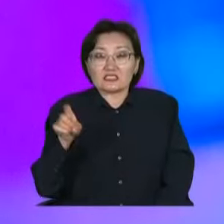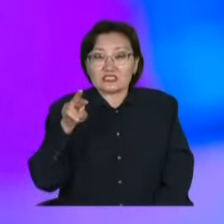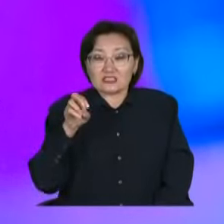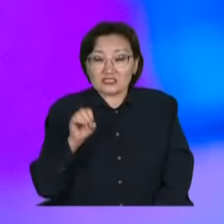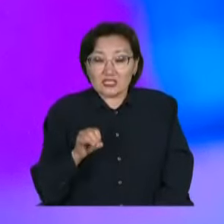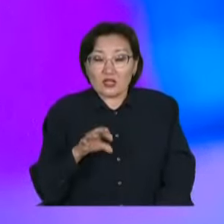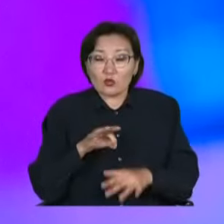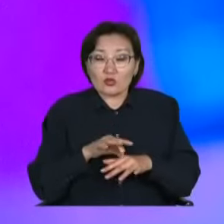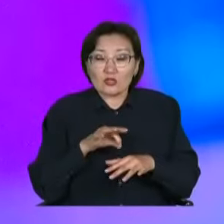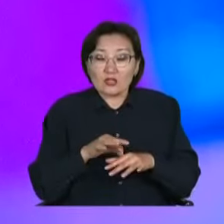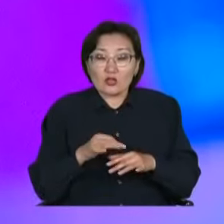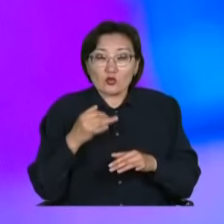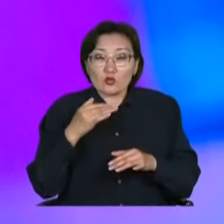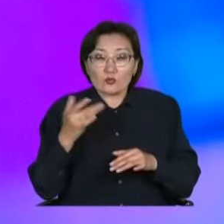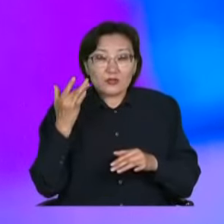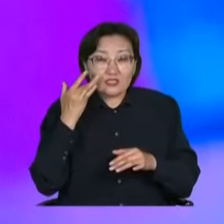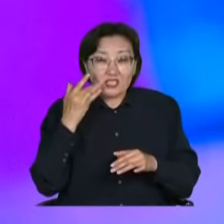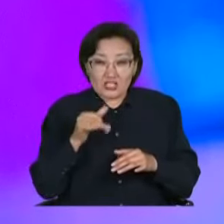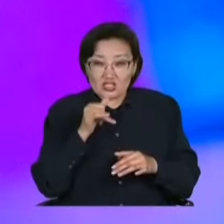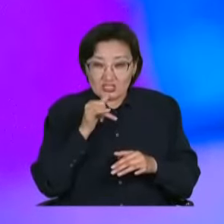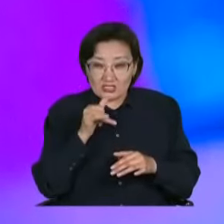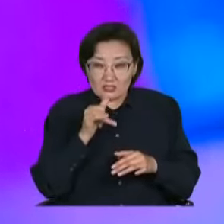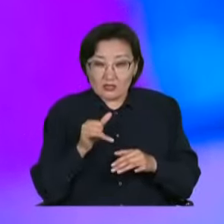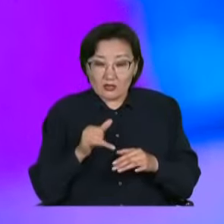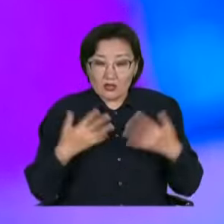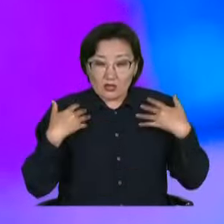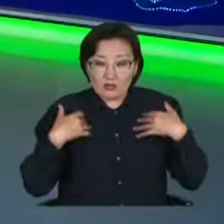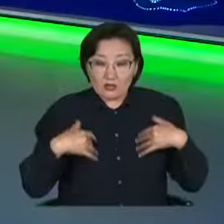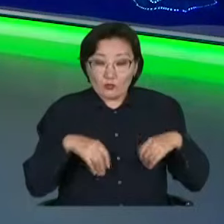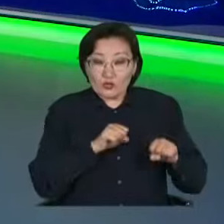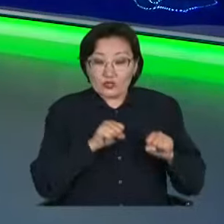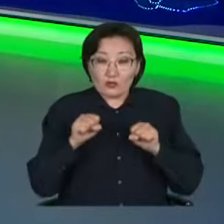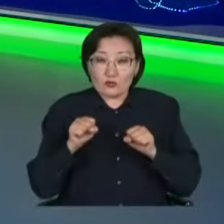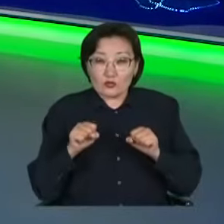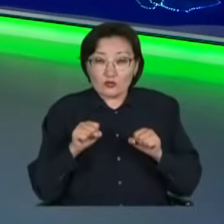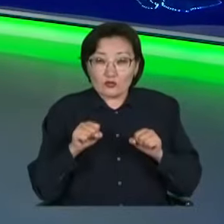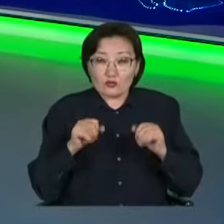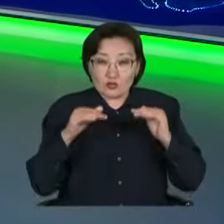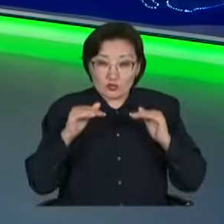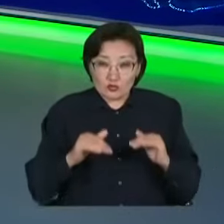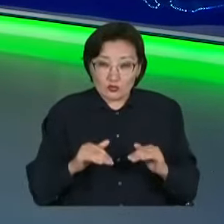шегетін нелерде жаңағы иммунитет түскен кезде